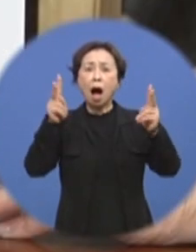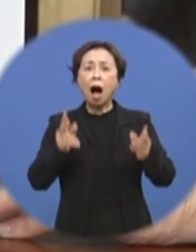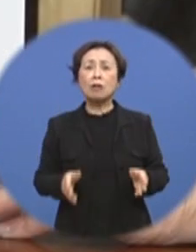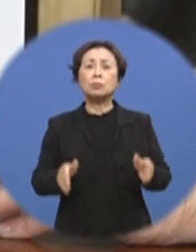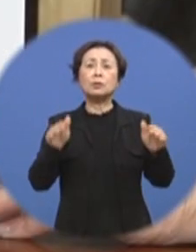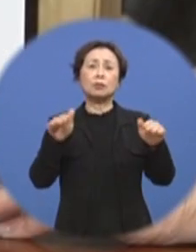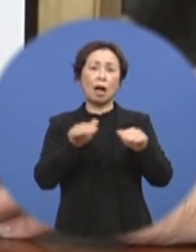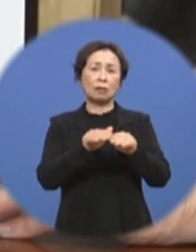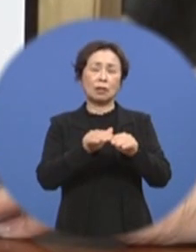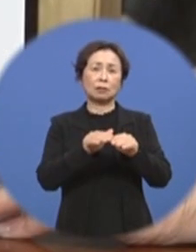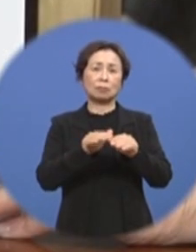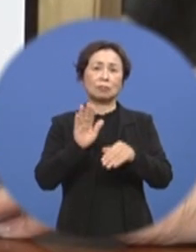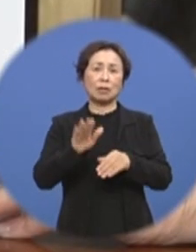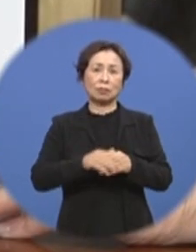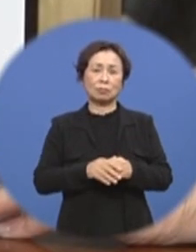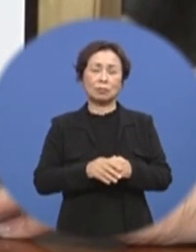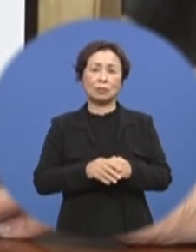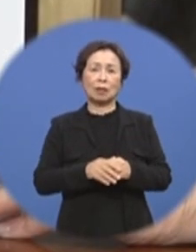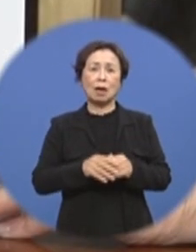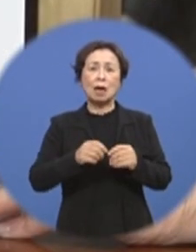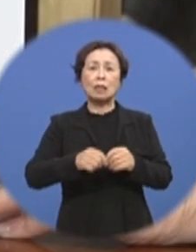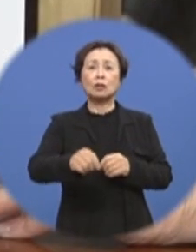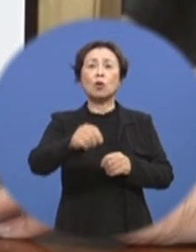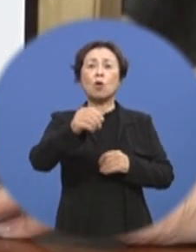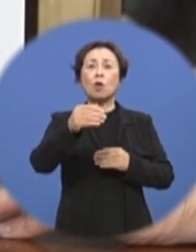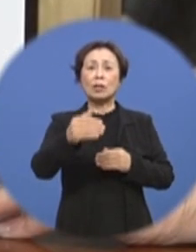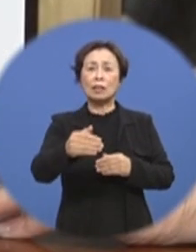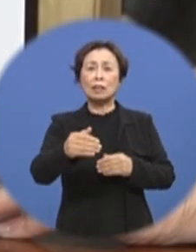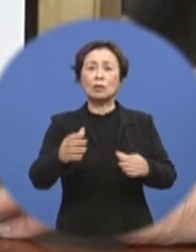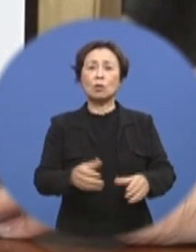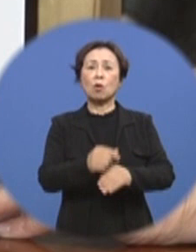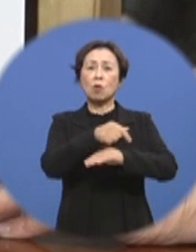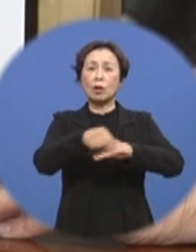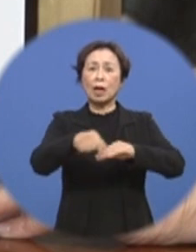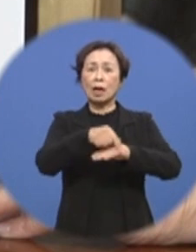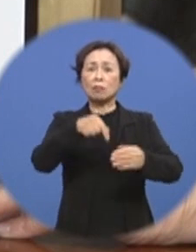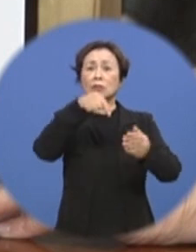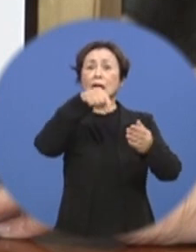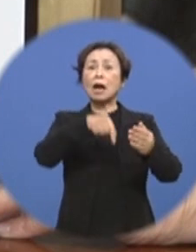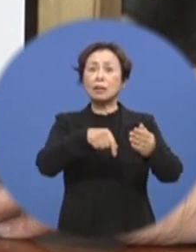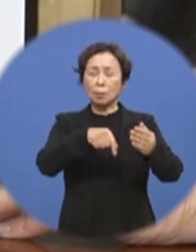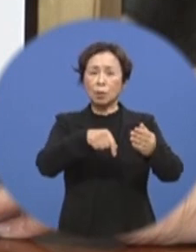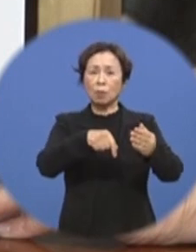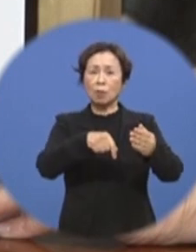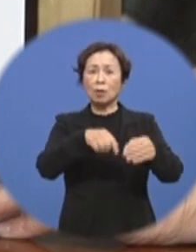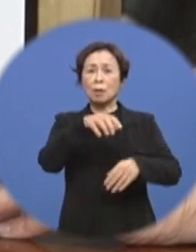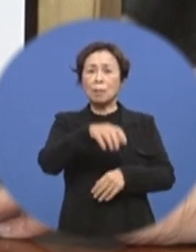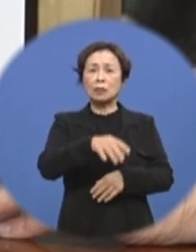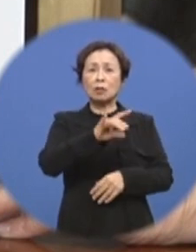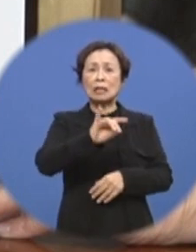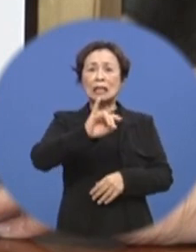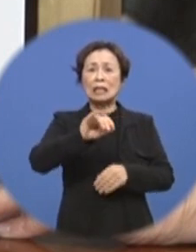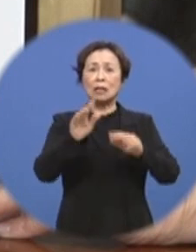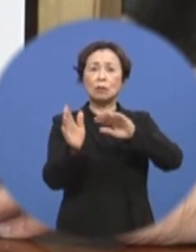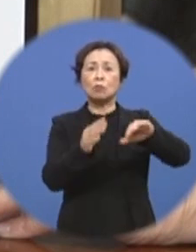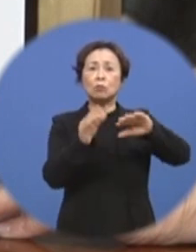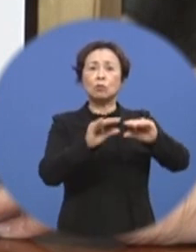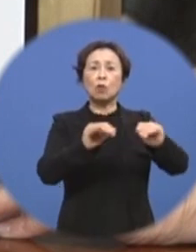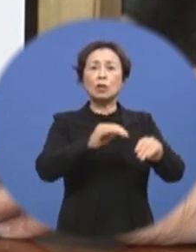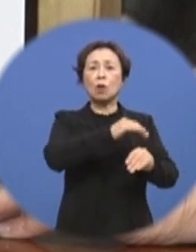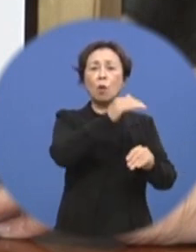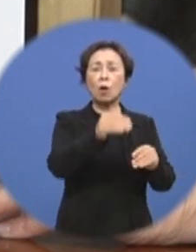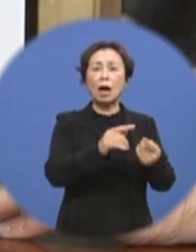長兄でもですねあの a この下のほうなんですけど聞い不動機能化と自然博物館を